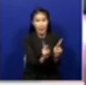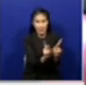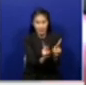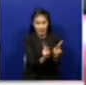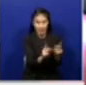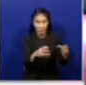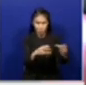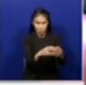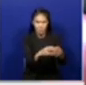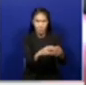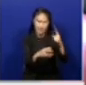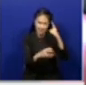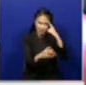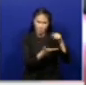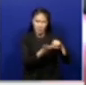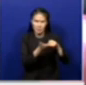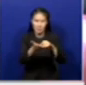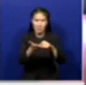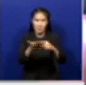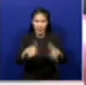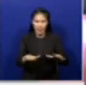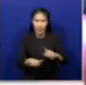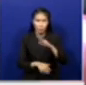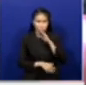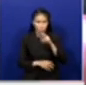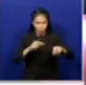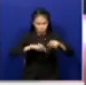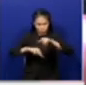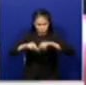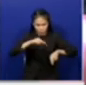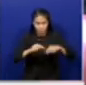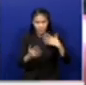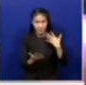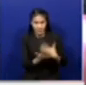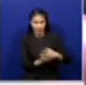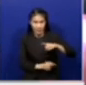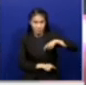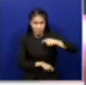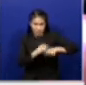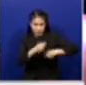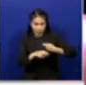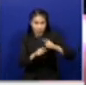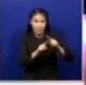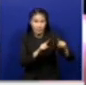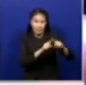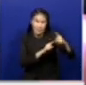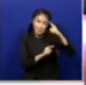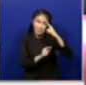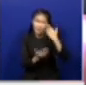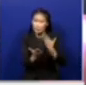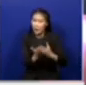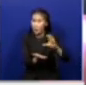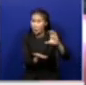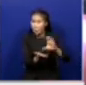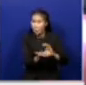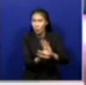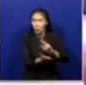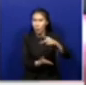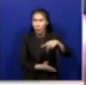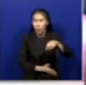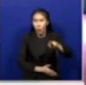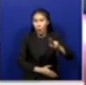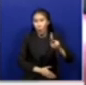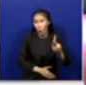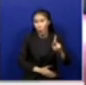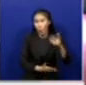การเสนอไปแล้วว่าในการตรวจสอบการใช้จ่ายของงบประมาณที่ใช้ในพระราชกำหนด